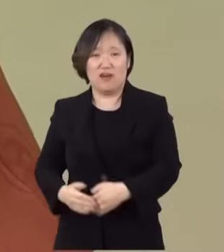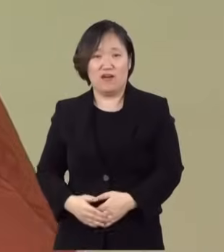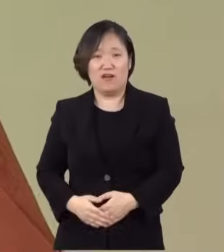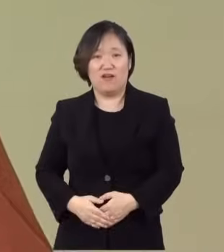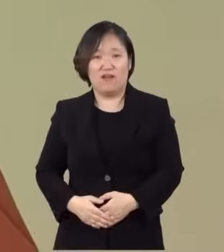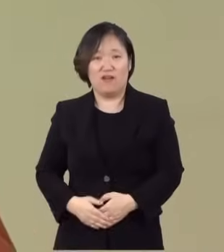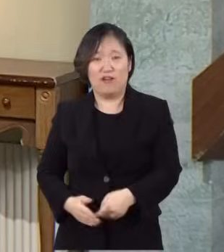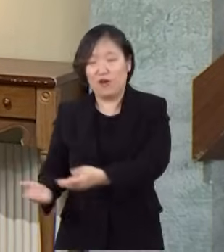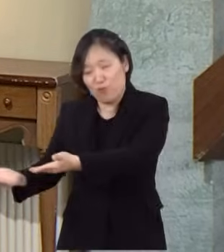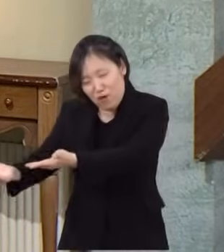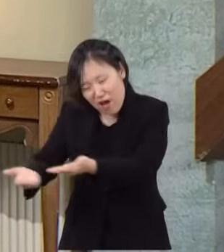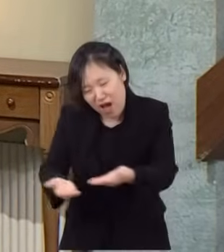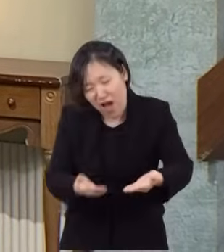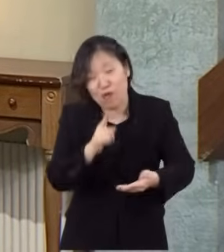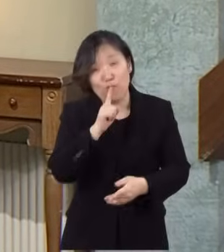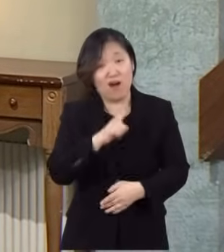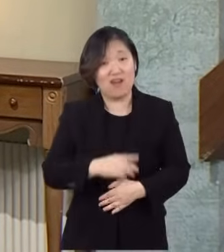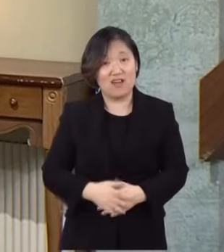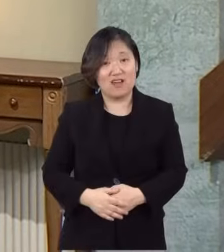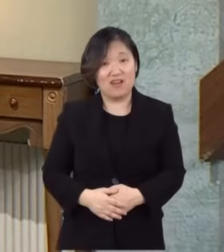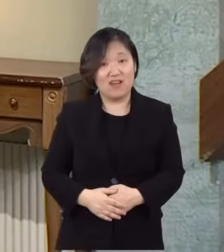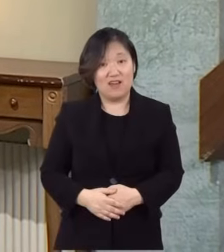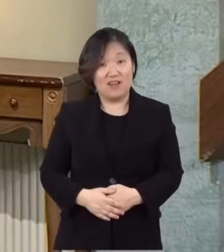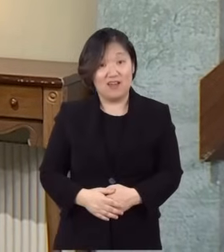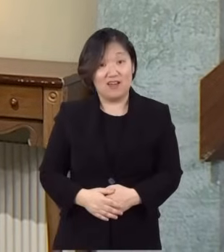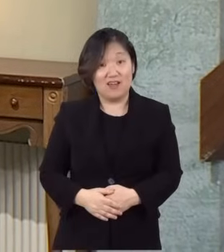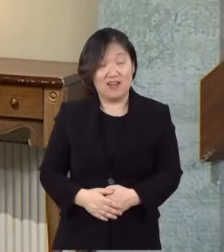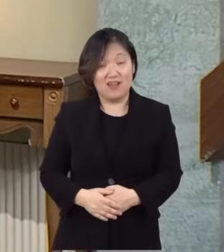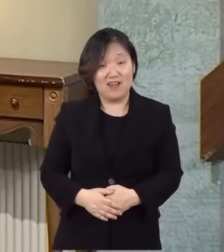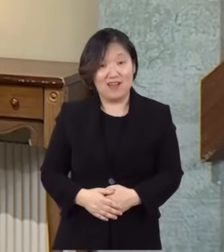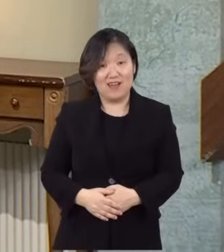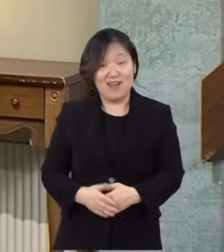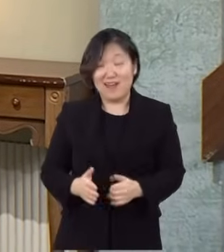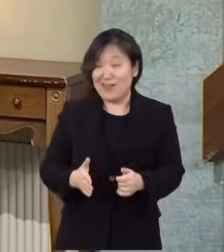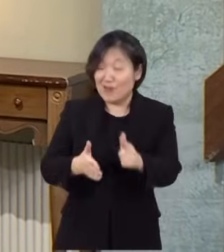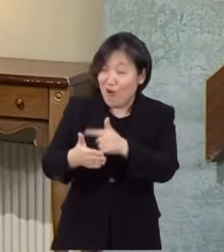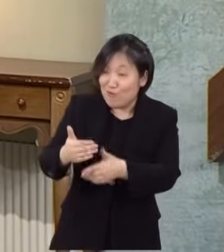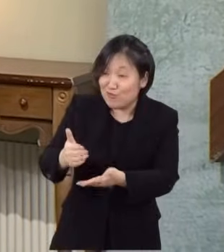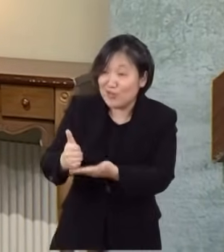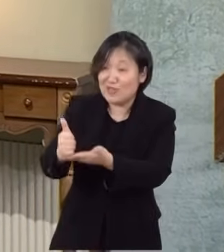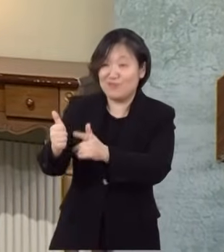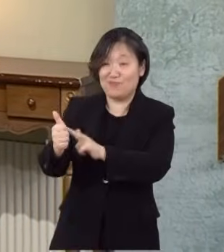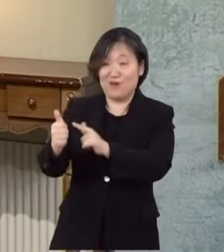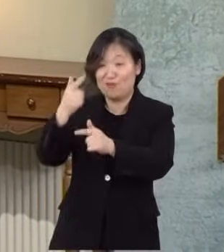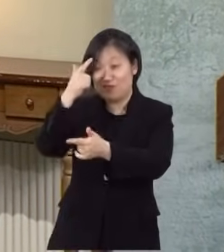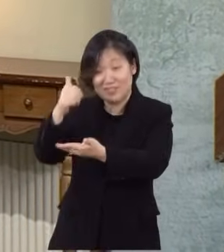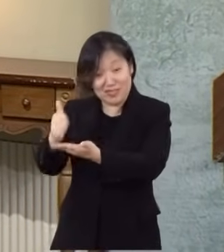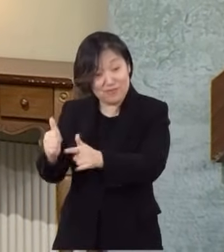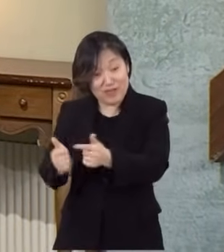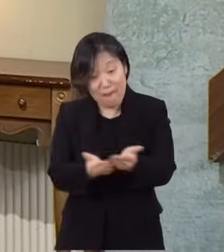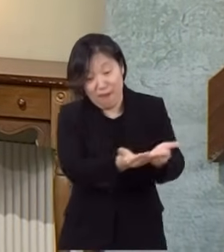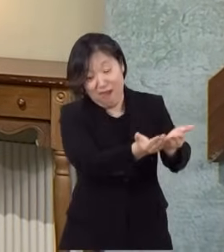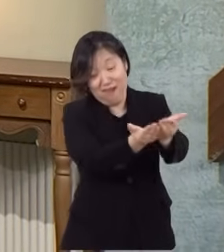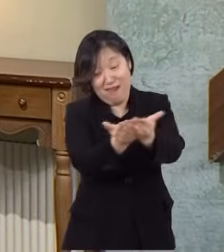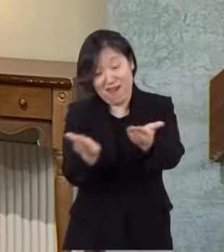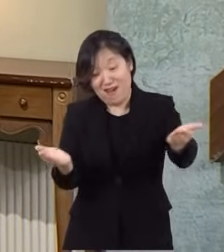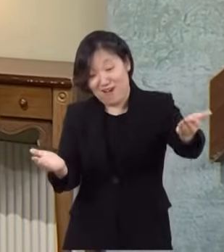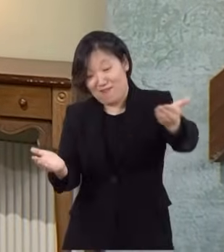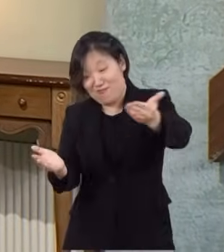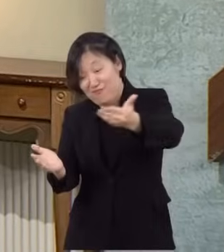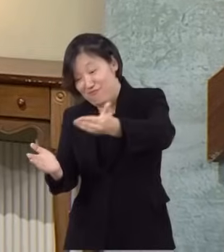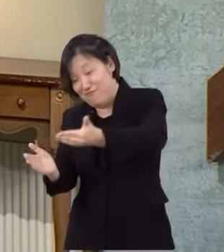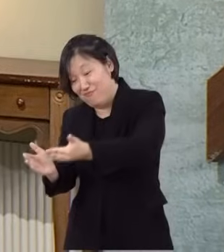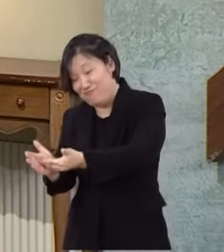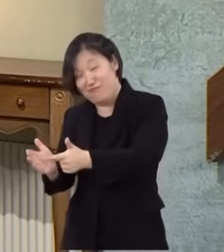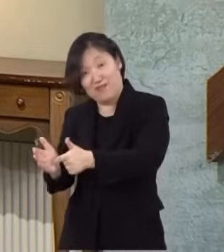라고 하고 이제 배를 가지고 부처님과 스님들이 계신 곳에 배를 끌고 딱